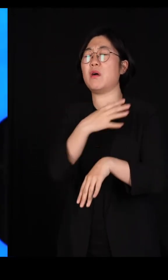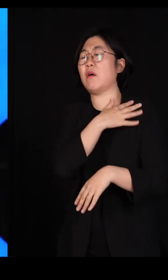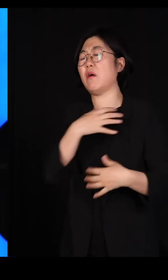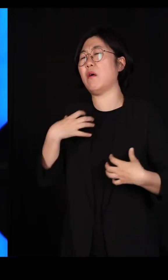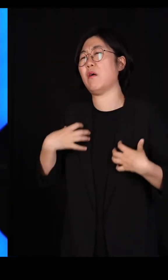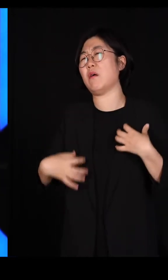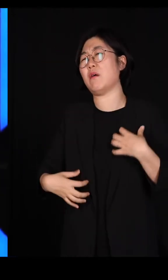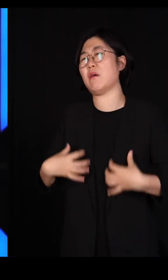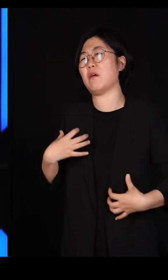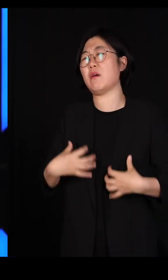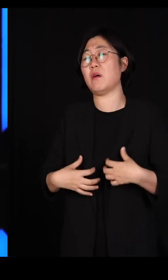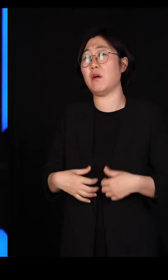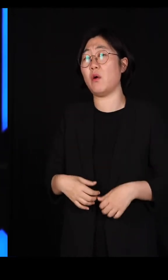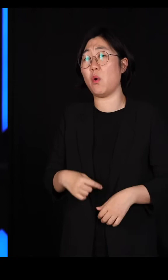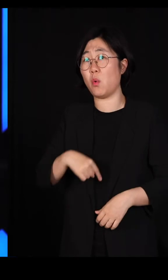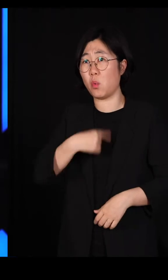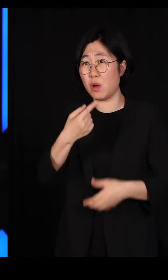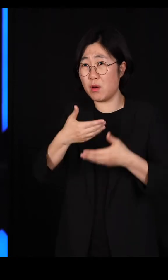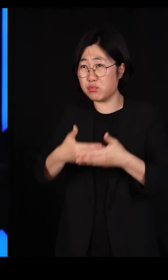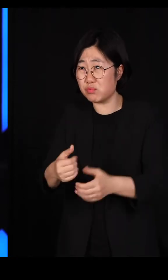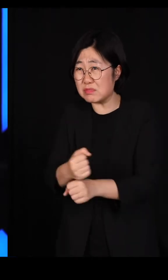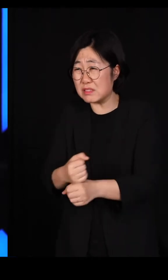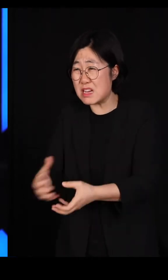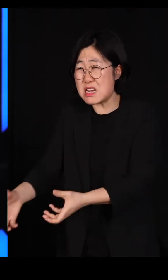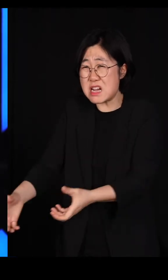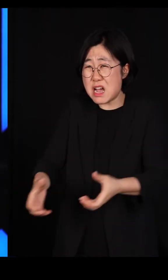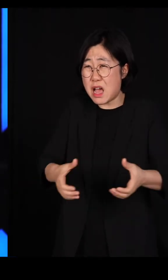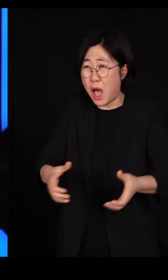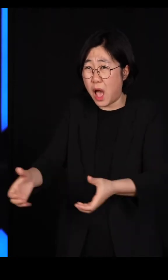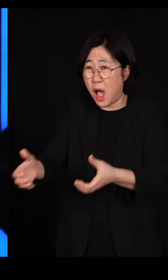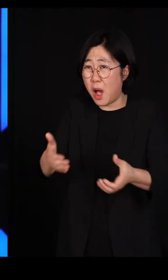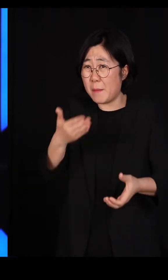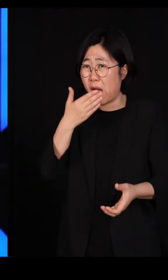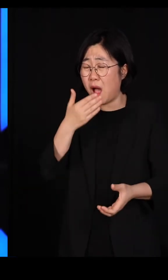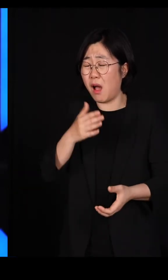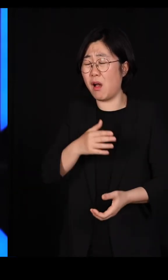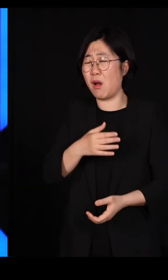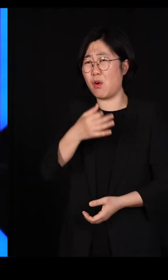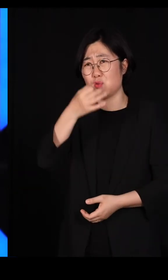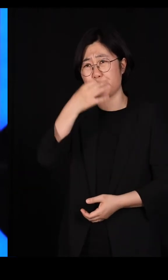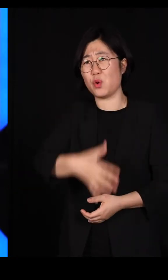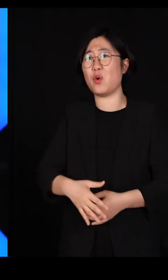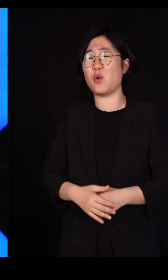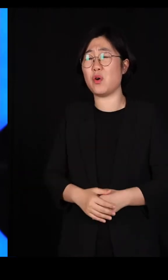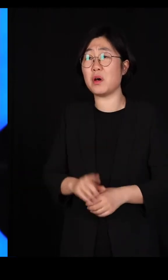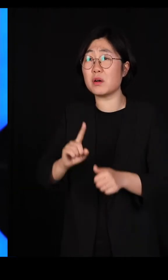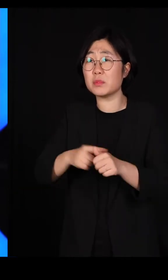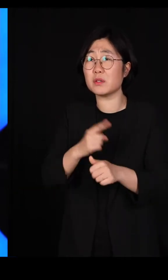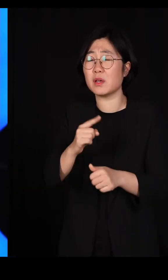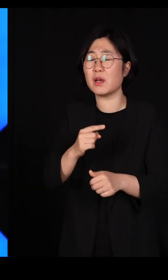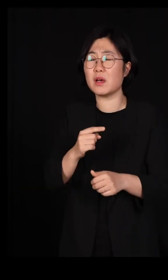있어요. 혼자서 이 무거운 걸 들고 나르고 해야 되니까 얼마나 힘들겠어요. 그런데도